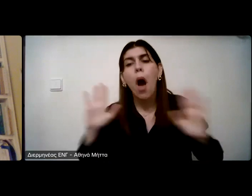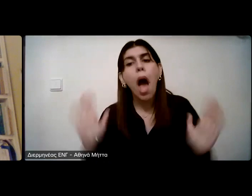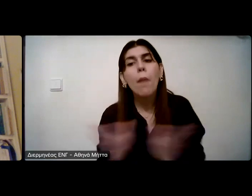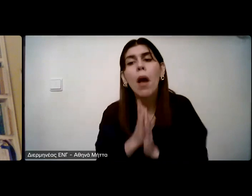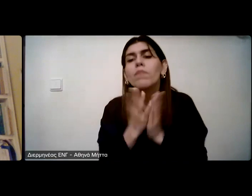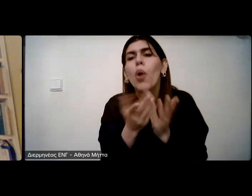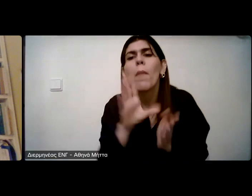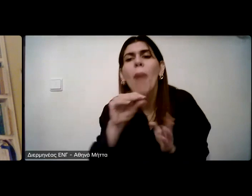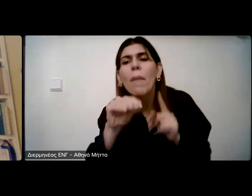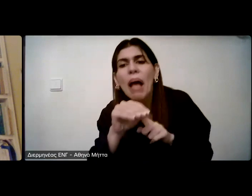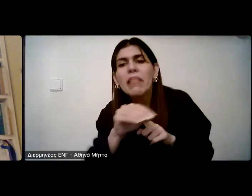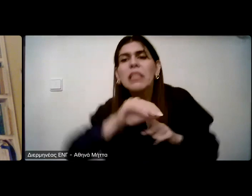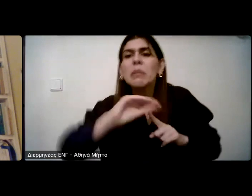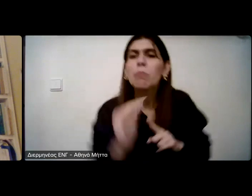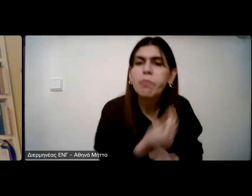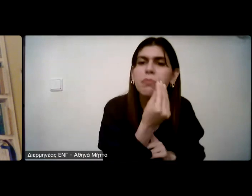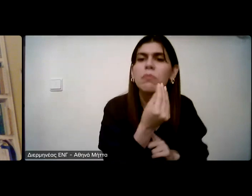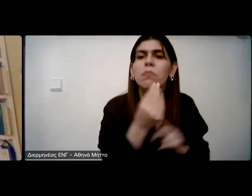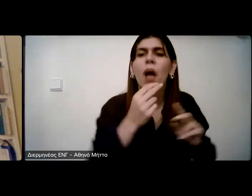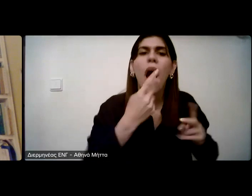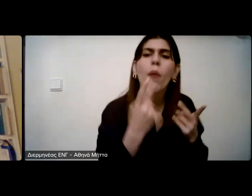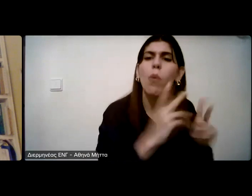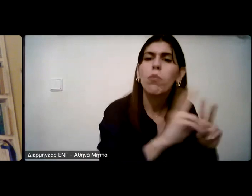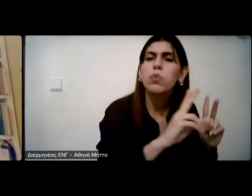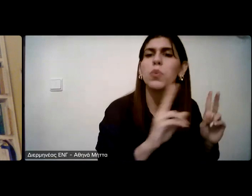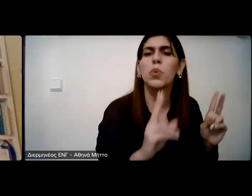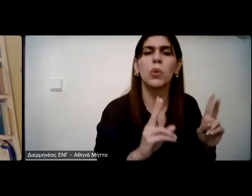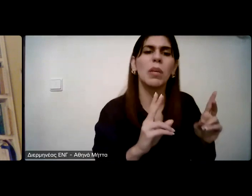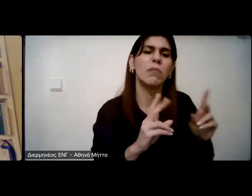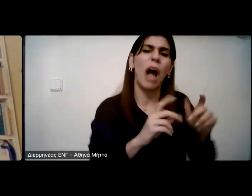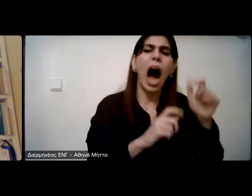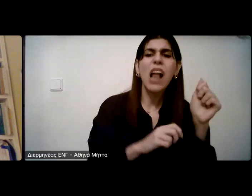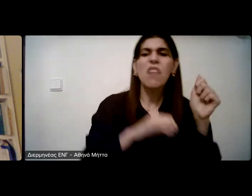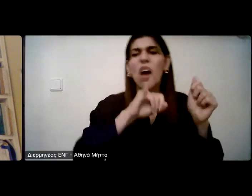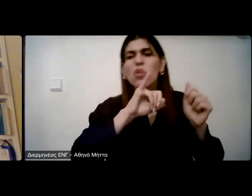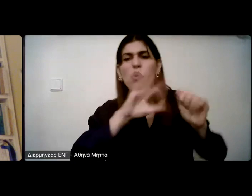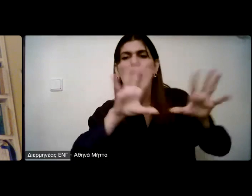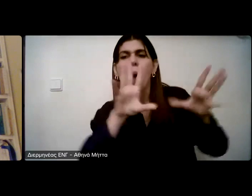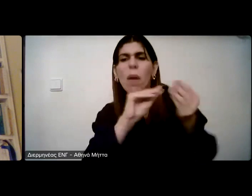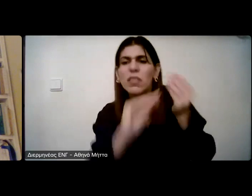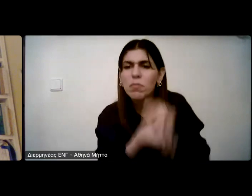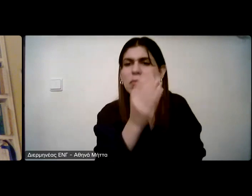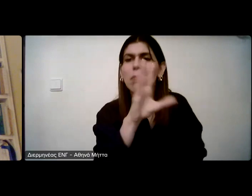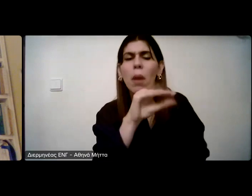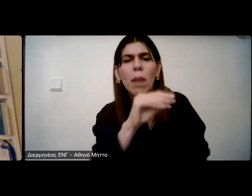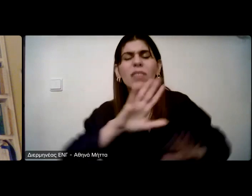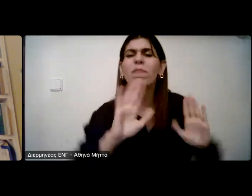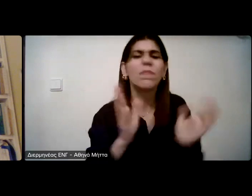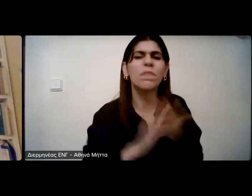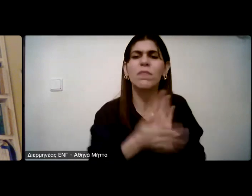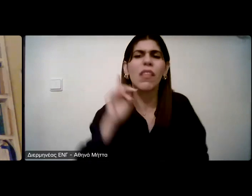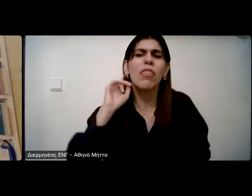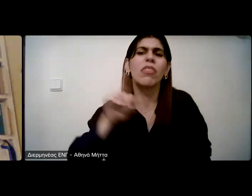πώς προήλθε, μαθαίνει πραγματικά διάφορη, γιατί με την ίδια λογική θα έπρεπε να αποκλείσουμε και όλες τις λέξεις